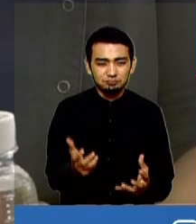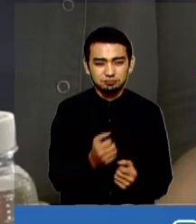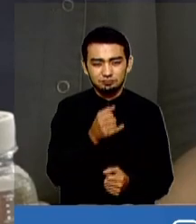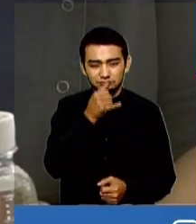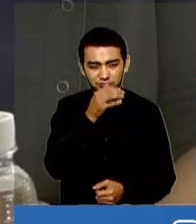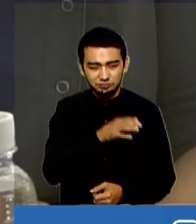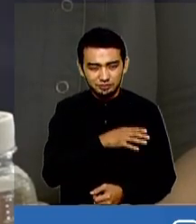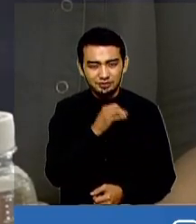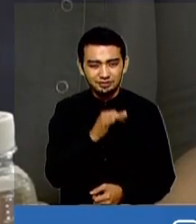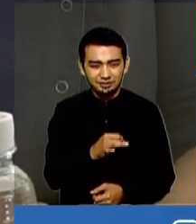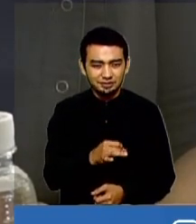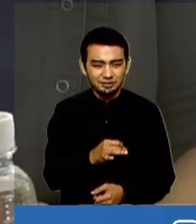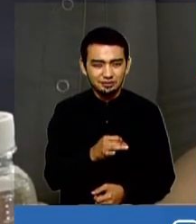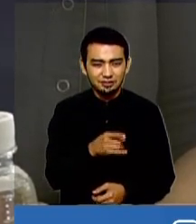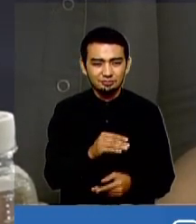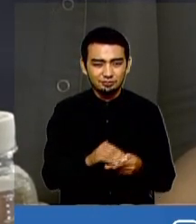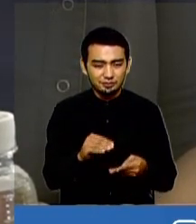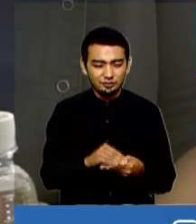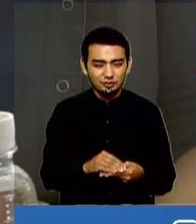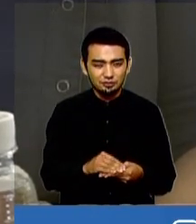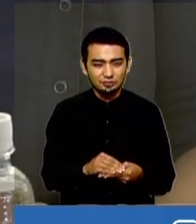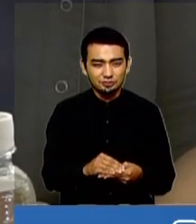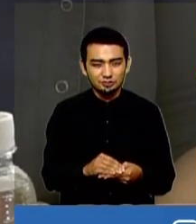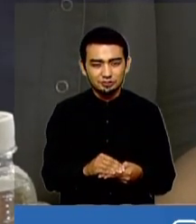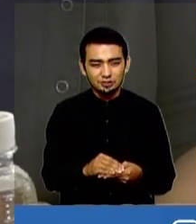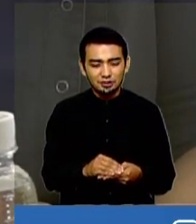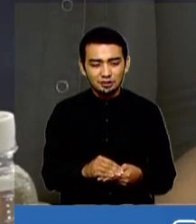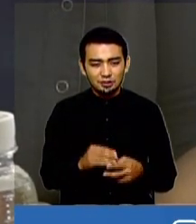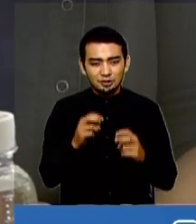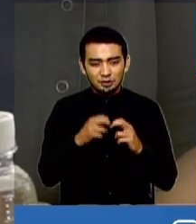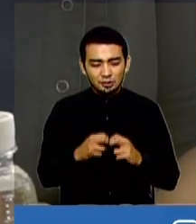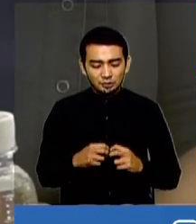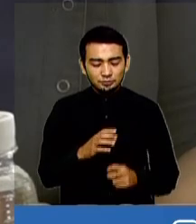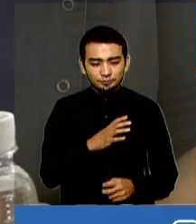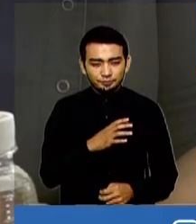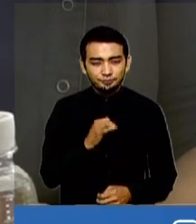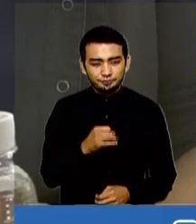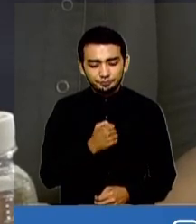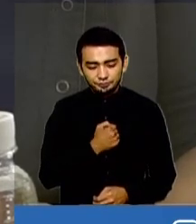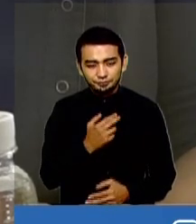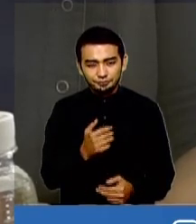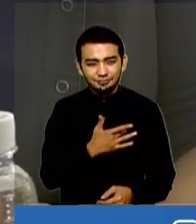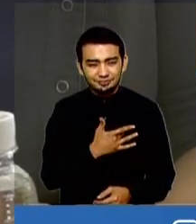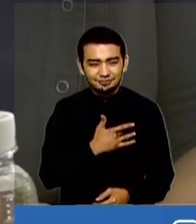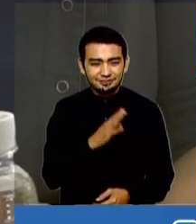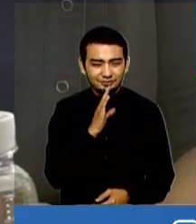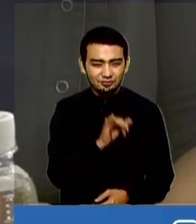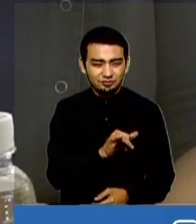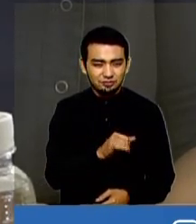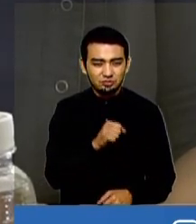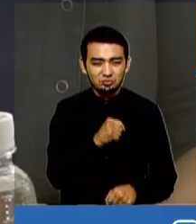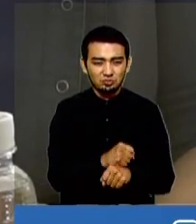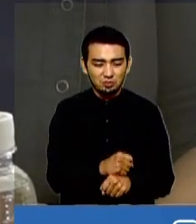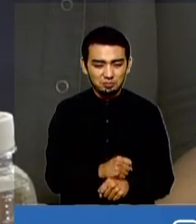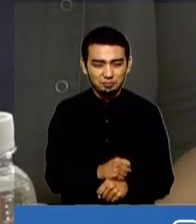И это были повторные мероприятия, то есть не один раз. К сожалению, сердце девочки остановилось,